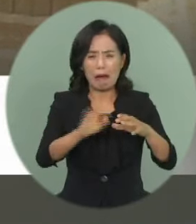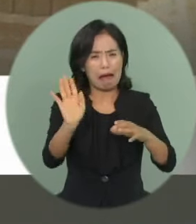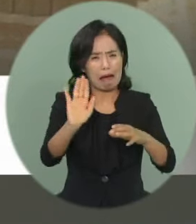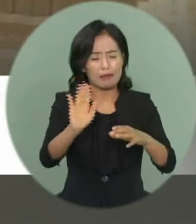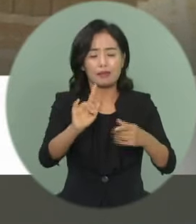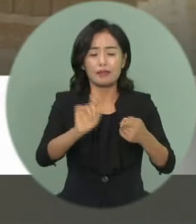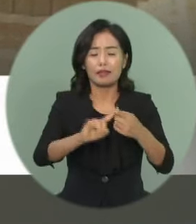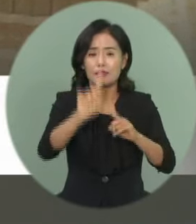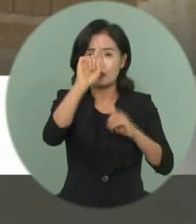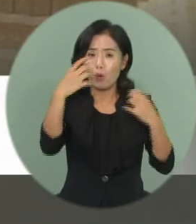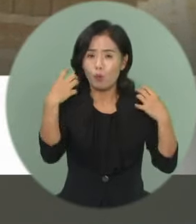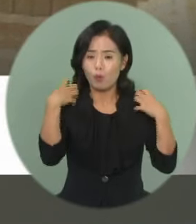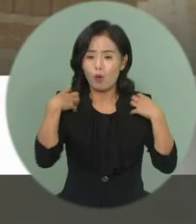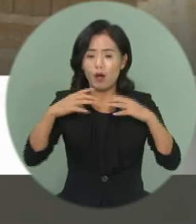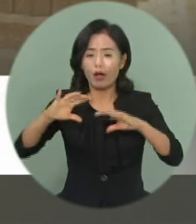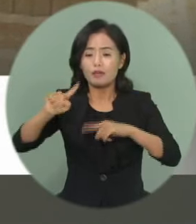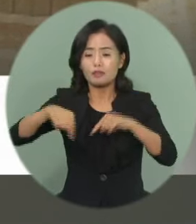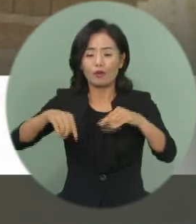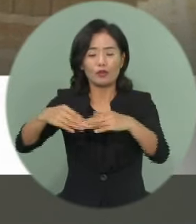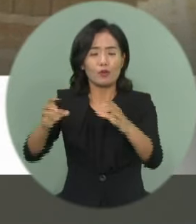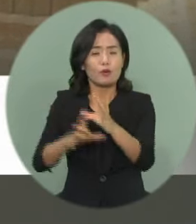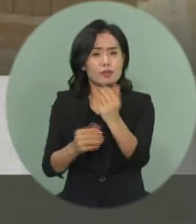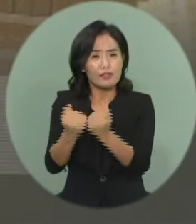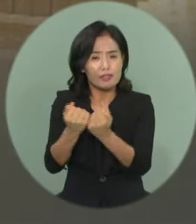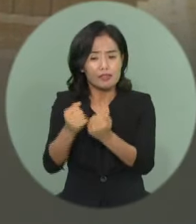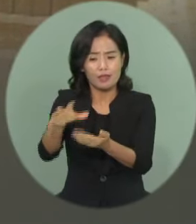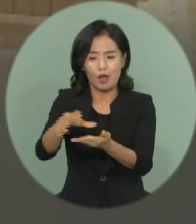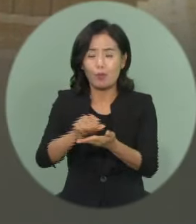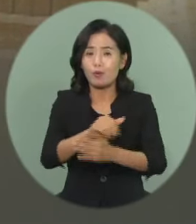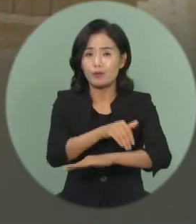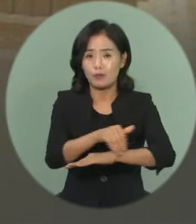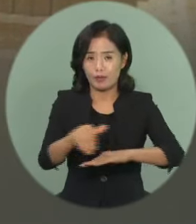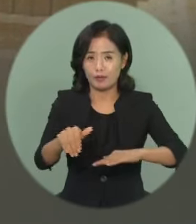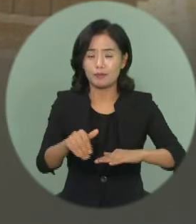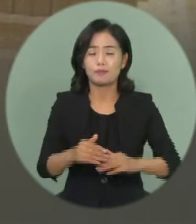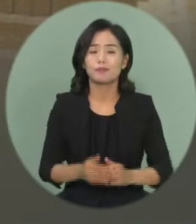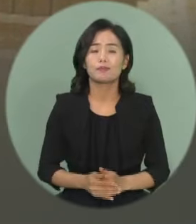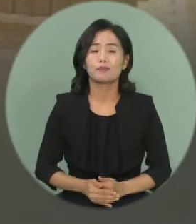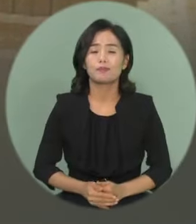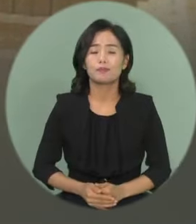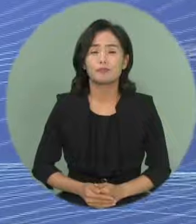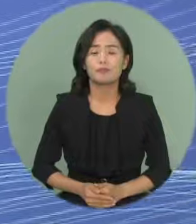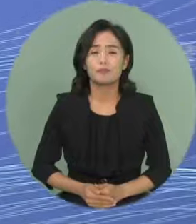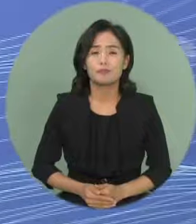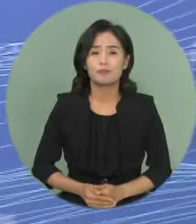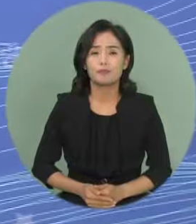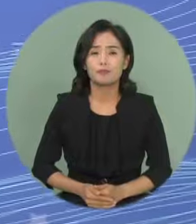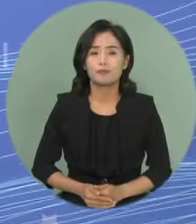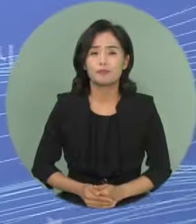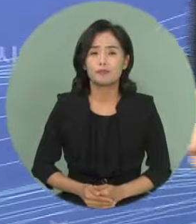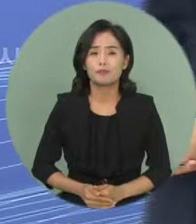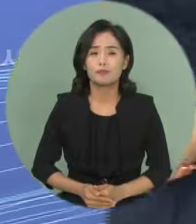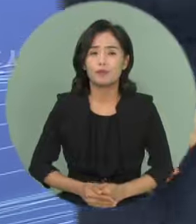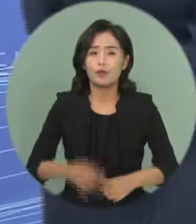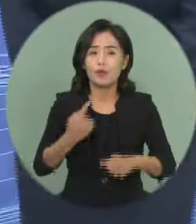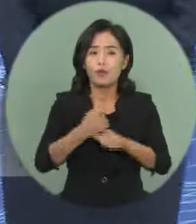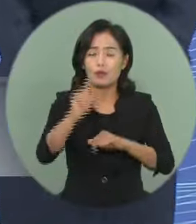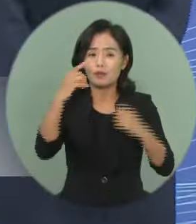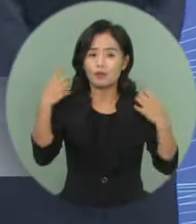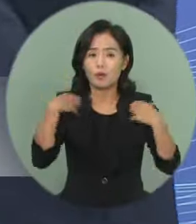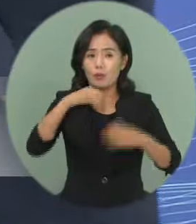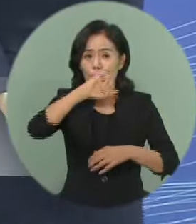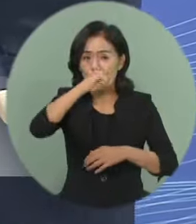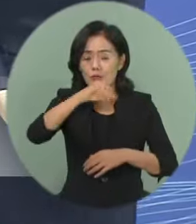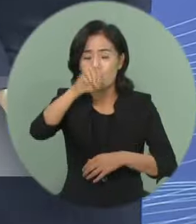채 정부와 정치권을 설득해 확보해야 합니다 김초롱 기자의 보도입니다 내년 정부